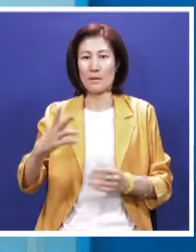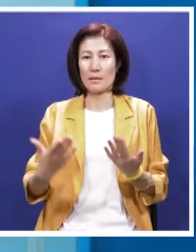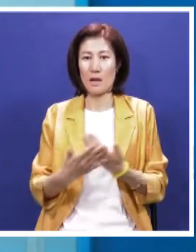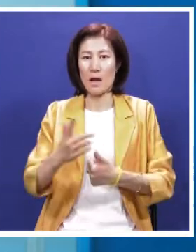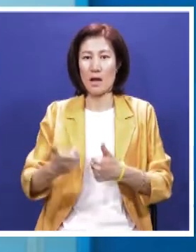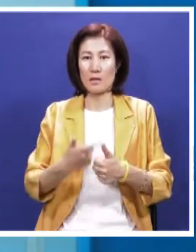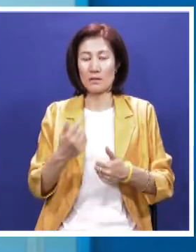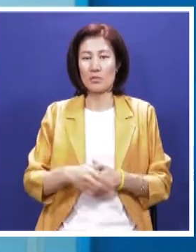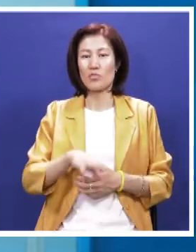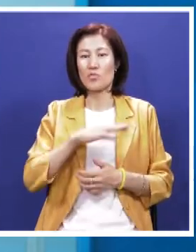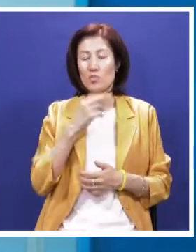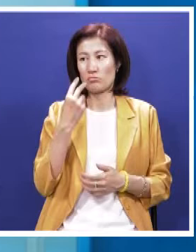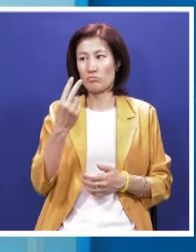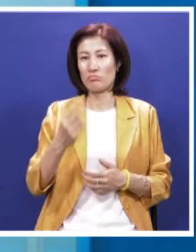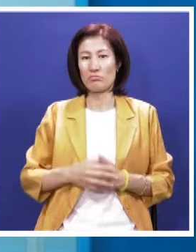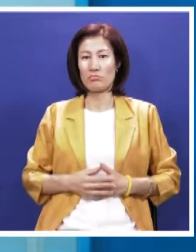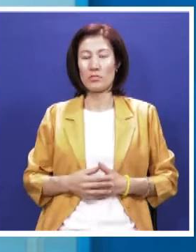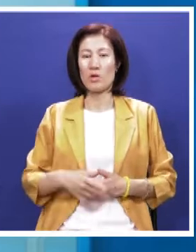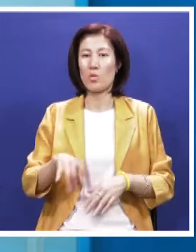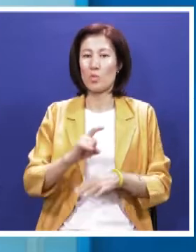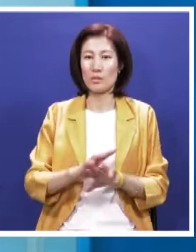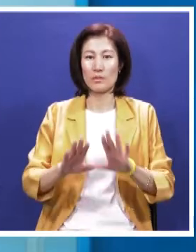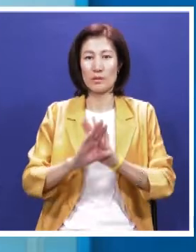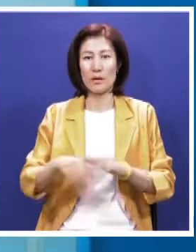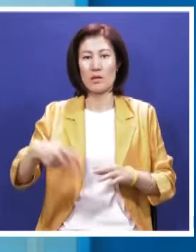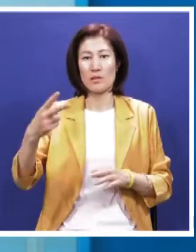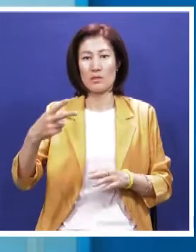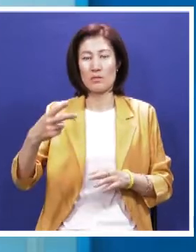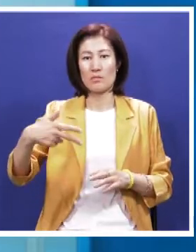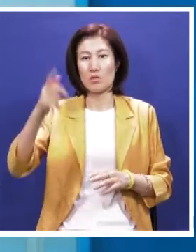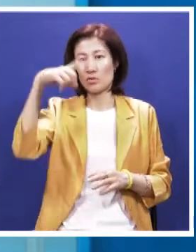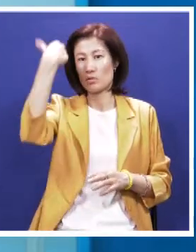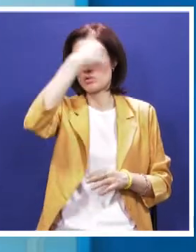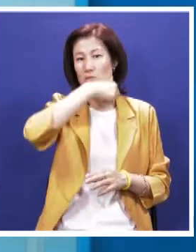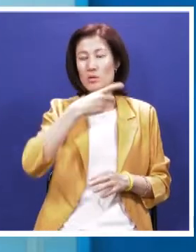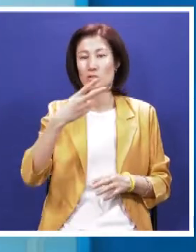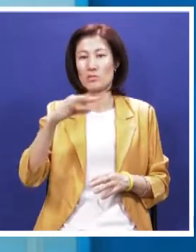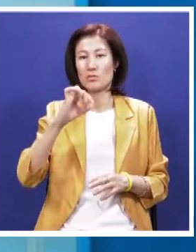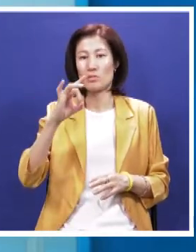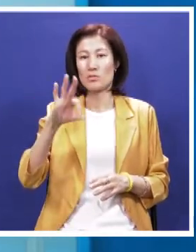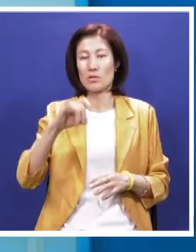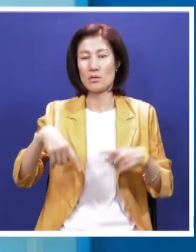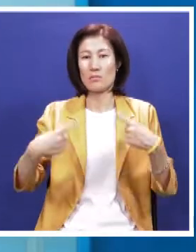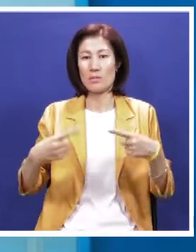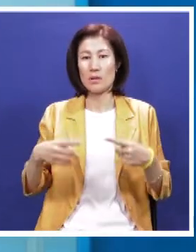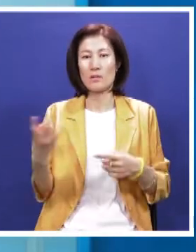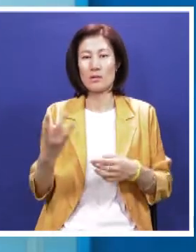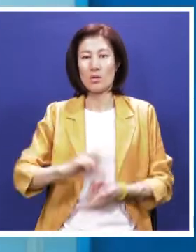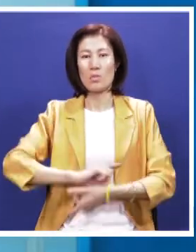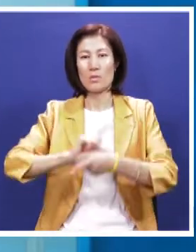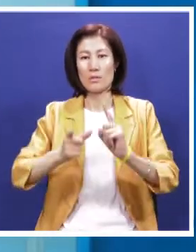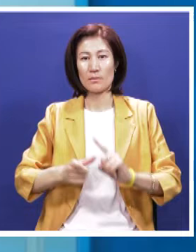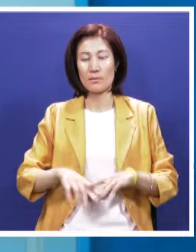iye boluı köpşilikti taŋırqatqanı jasırın emes. 23 yıllık tarihi bar Nur Otan Partiyası'nda odan özge ne